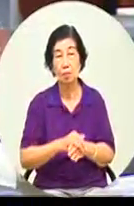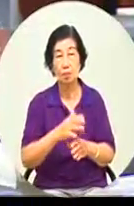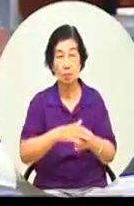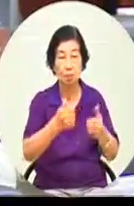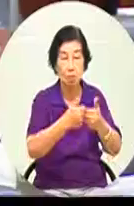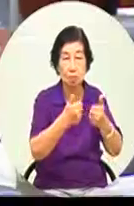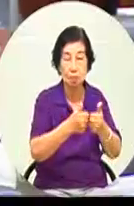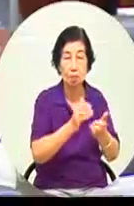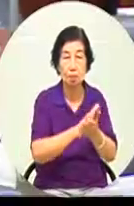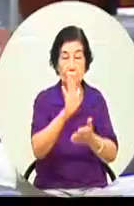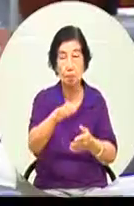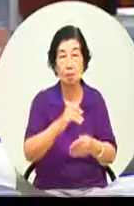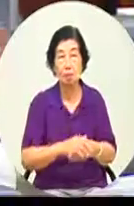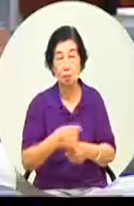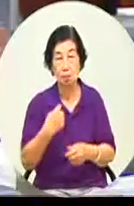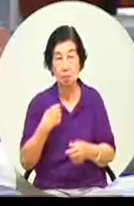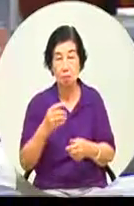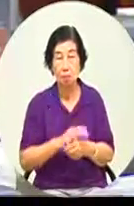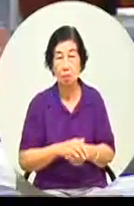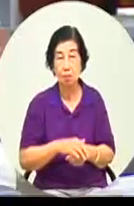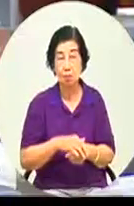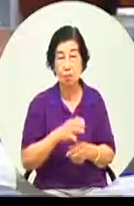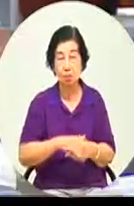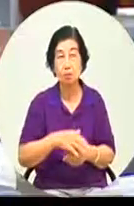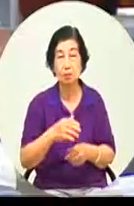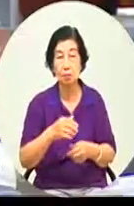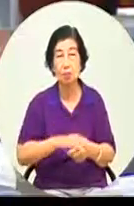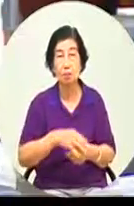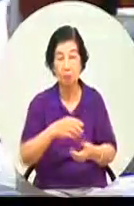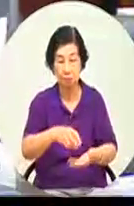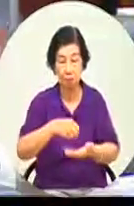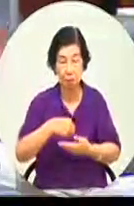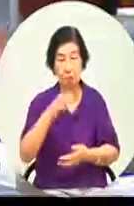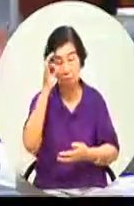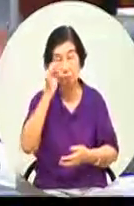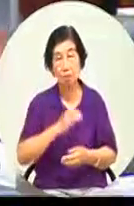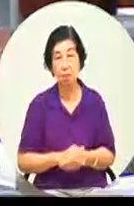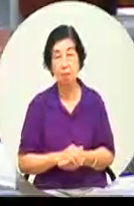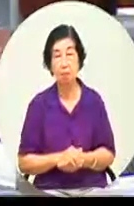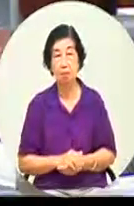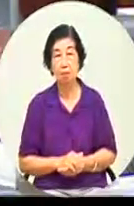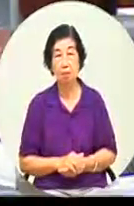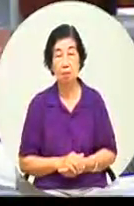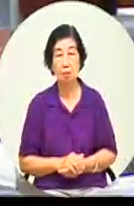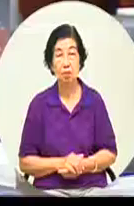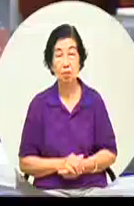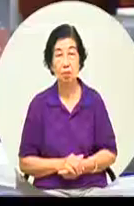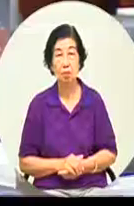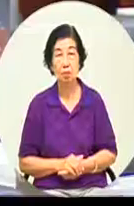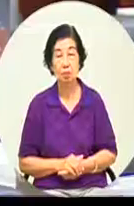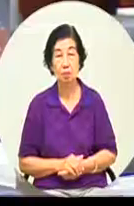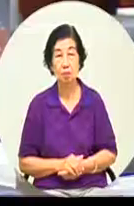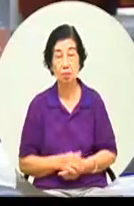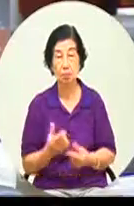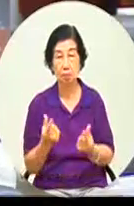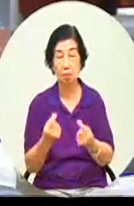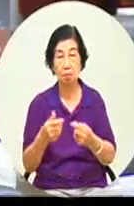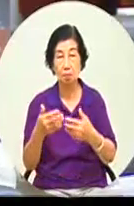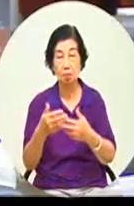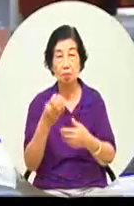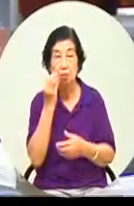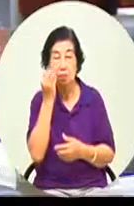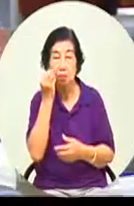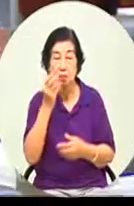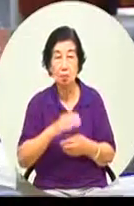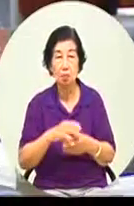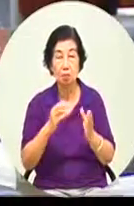些本席要求的这些数据再提供。 好， 另外也是一样观光局那在我